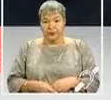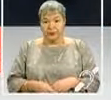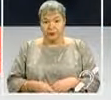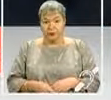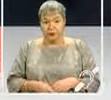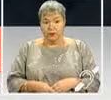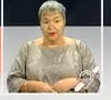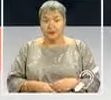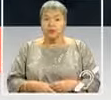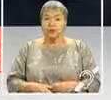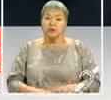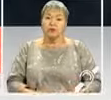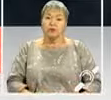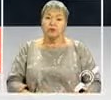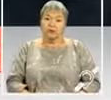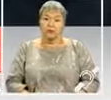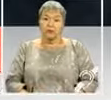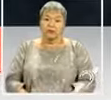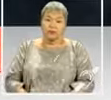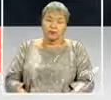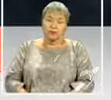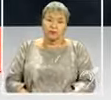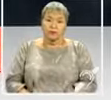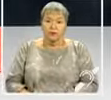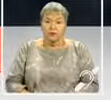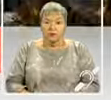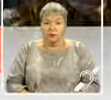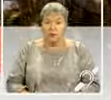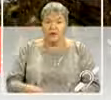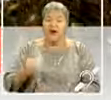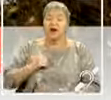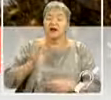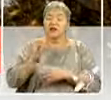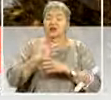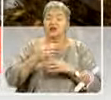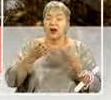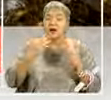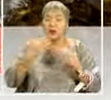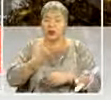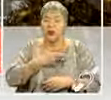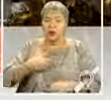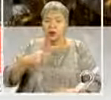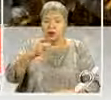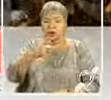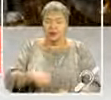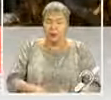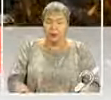Viorel Tufeanu este numele meu, reprezint Comisariatul Municipiului București din cadrul Gărzii Naționale de Mediu în calitate de comisar șef.